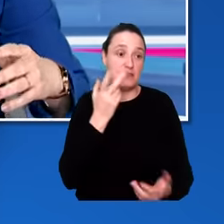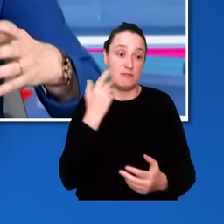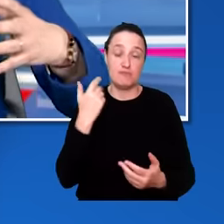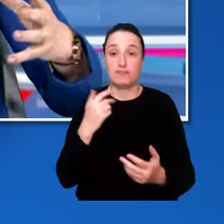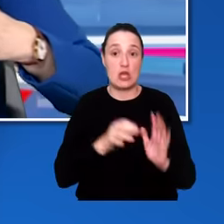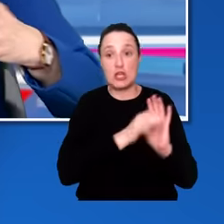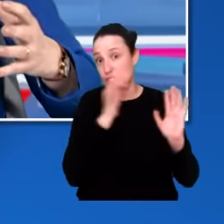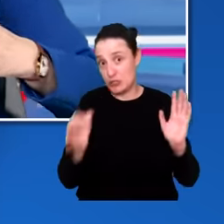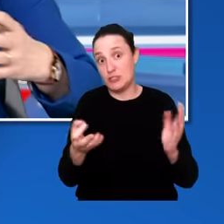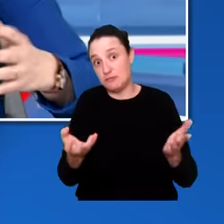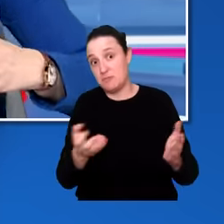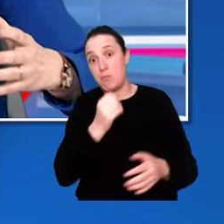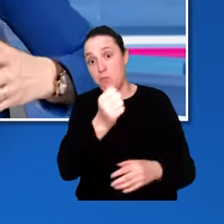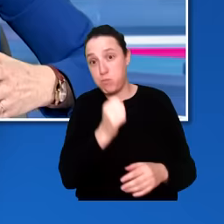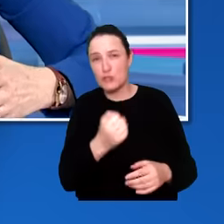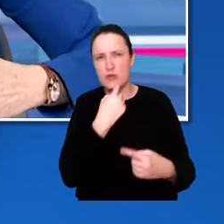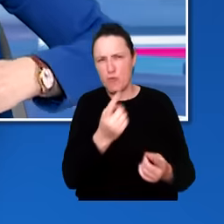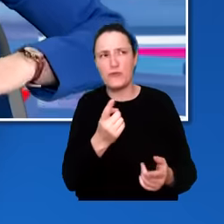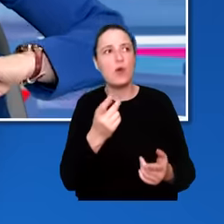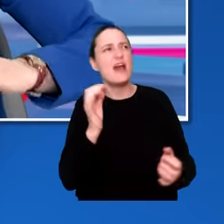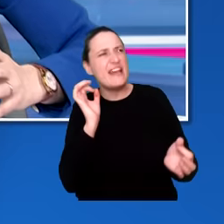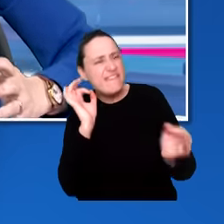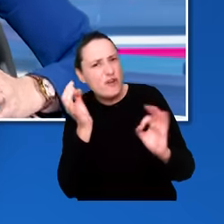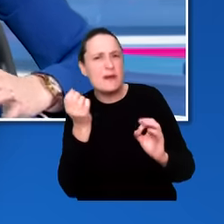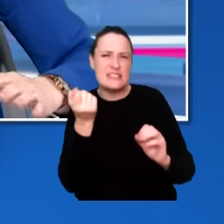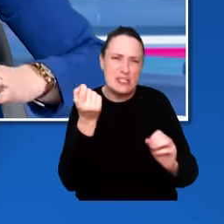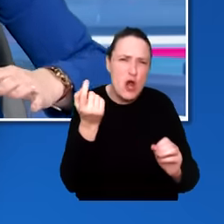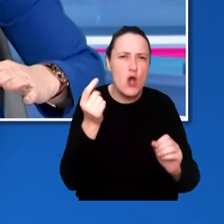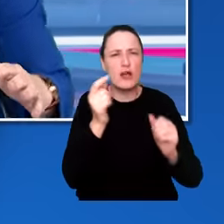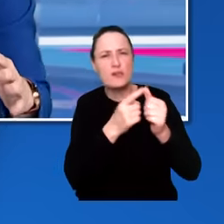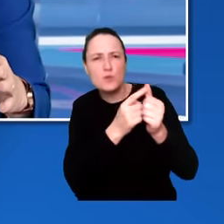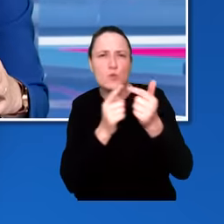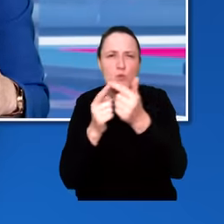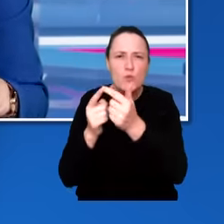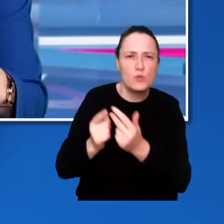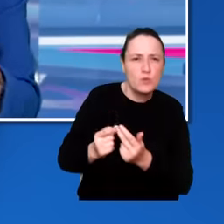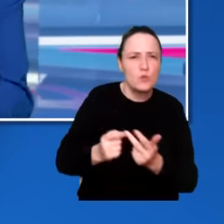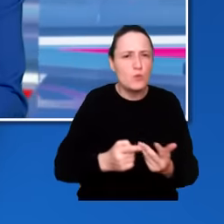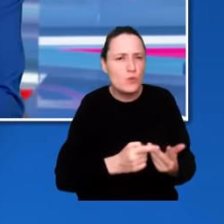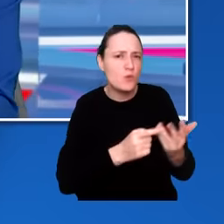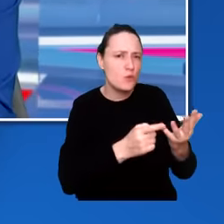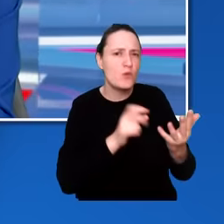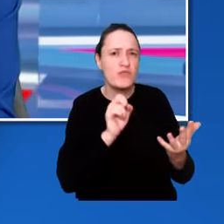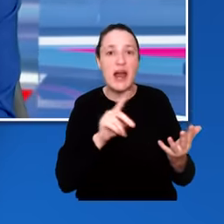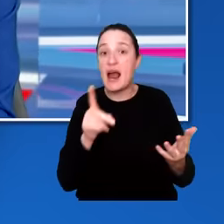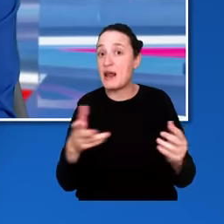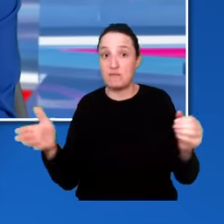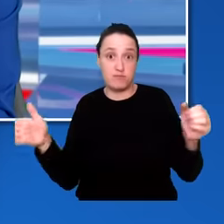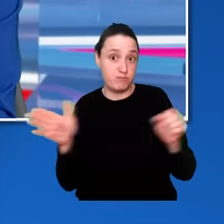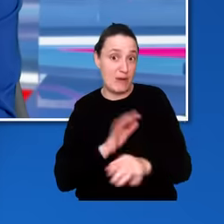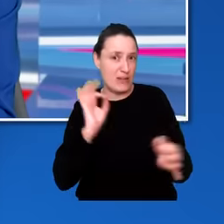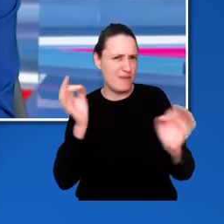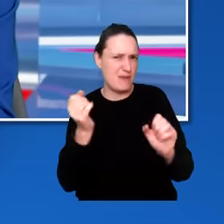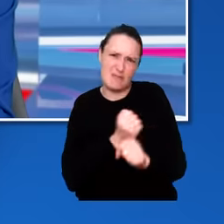jak pan poseł mówi, pewne informacje się pojawiały, gdzieś to tam funkcjonowało, ale tak naprawdę to chyba nikt tego poważnie